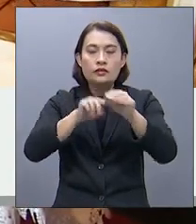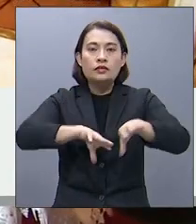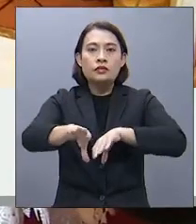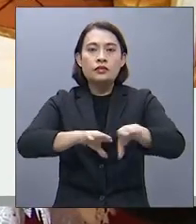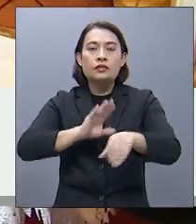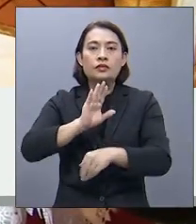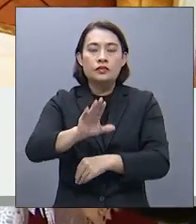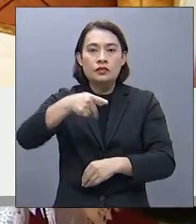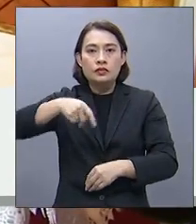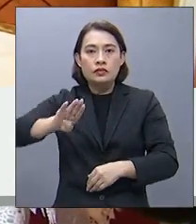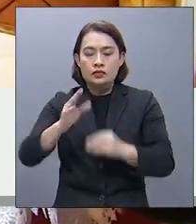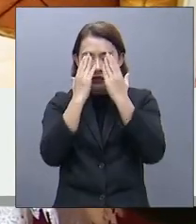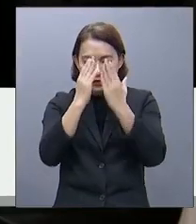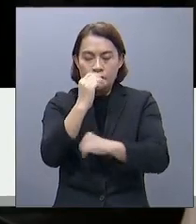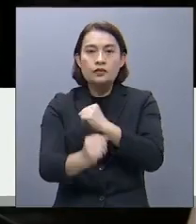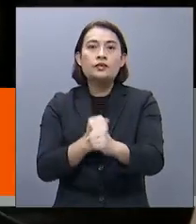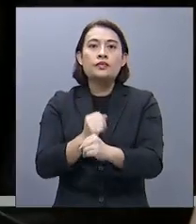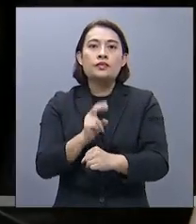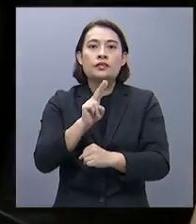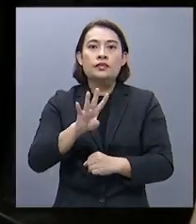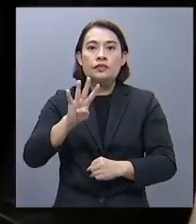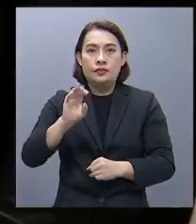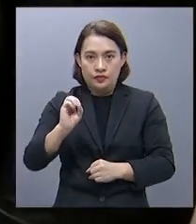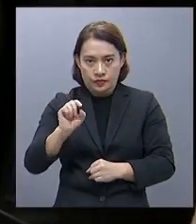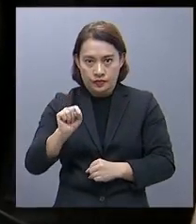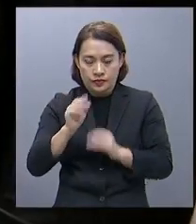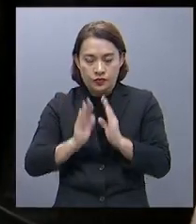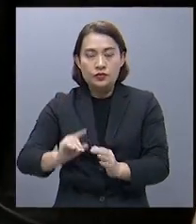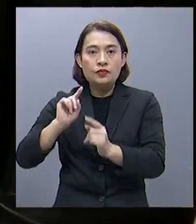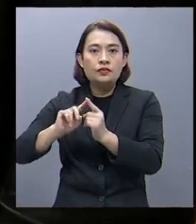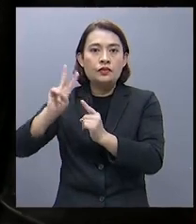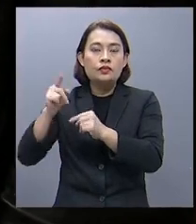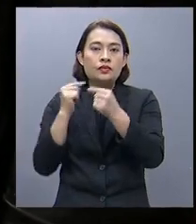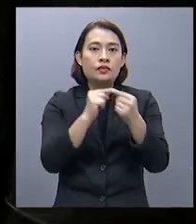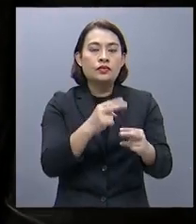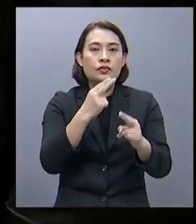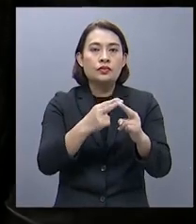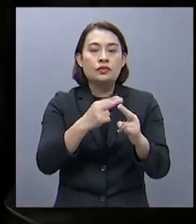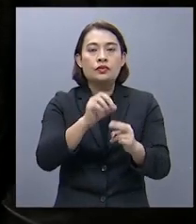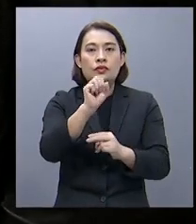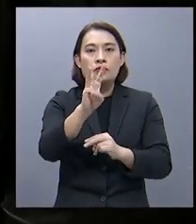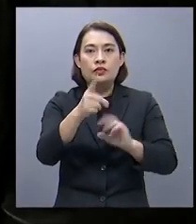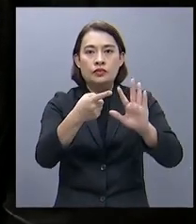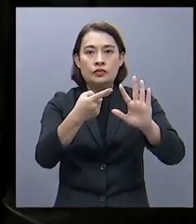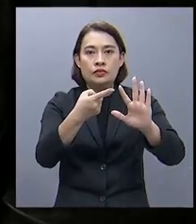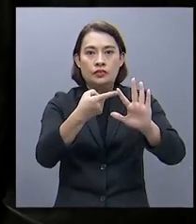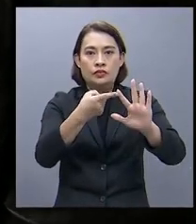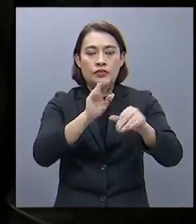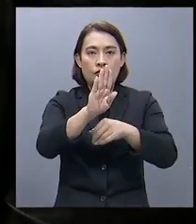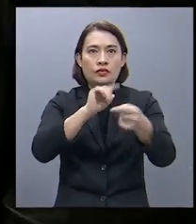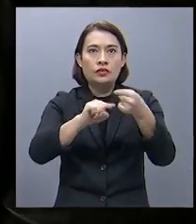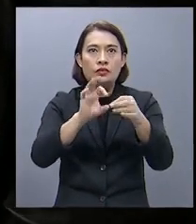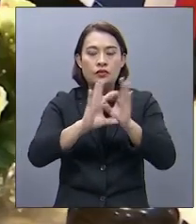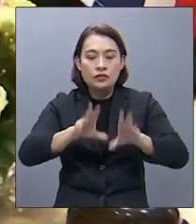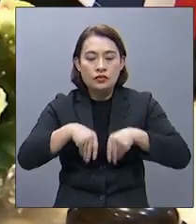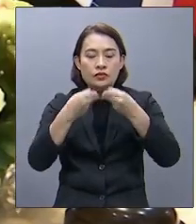อิสลามพ.ศ 2540ซึ่งนับเป็นคนที่ 2ต่อจากนายสวาสสุมาลัยสักดิ์และได้รับปวดเกล้าปวดกระหม่อม